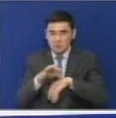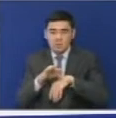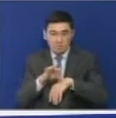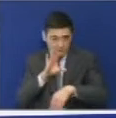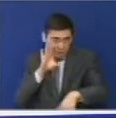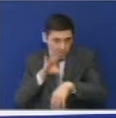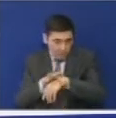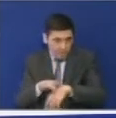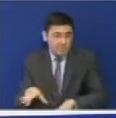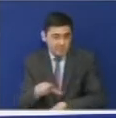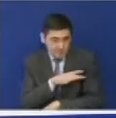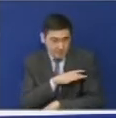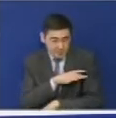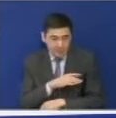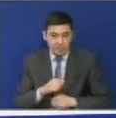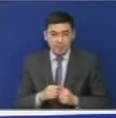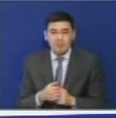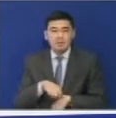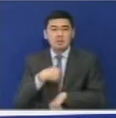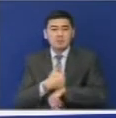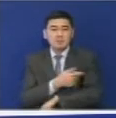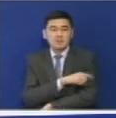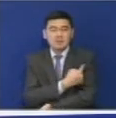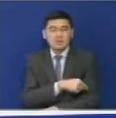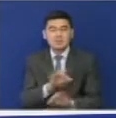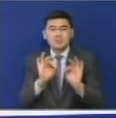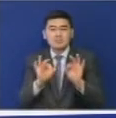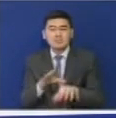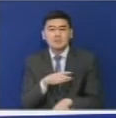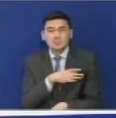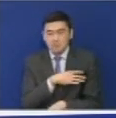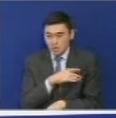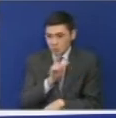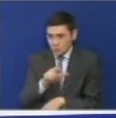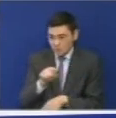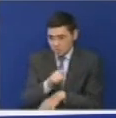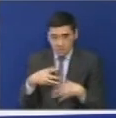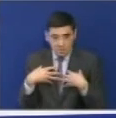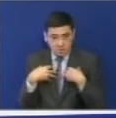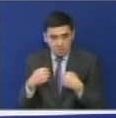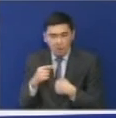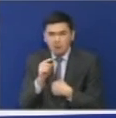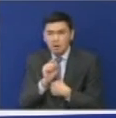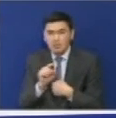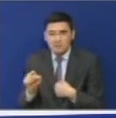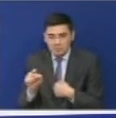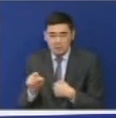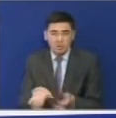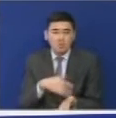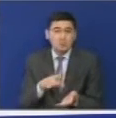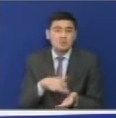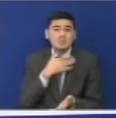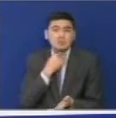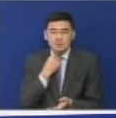жағдайы тіркелген. Өңірдің бас дәрігерінің айтуынша, сауығып кеткендердің арасында облыс орталығының 2 тұрғыны мен Семей